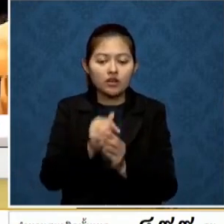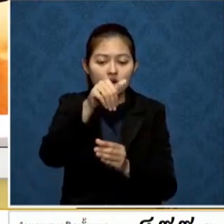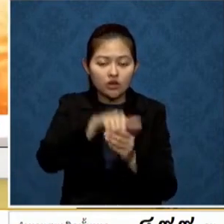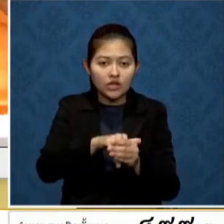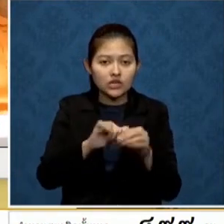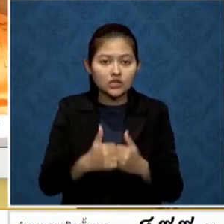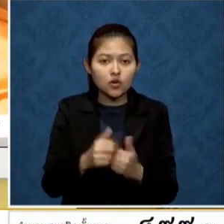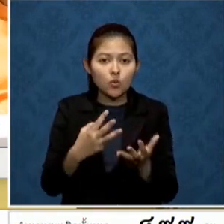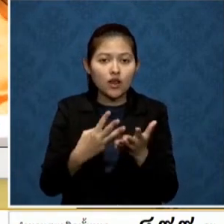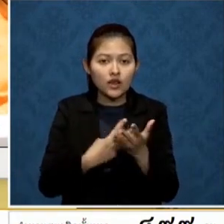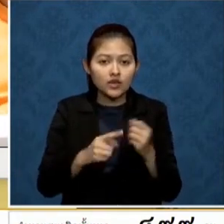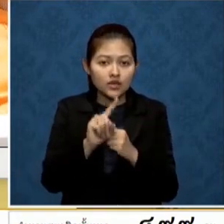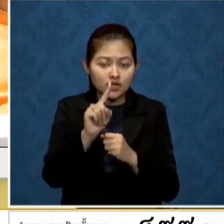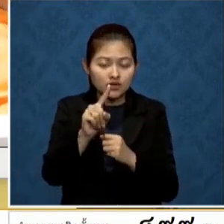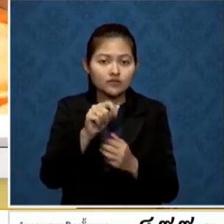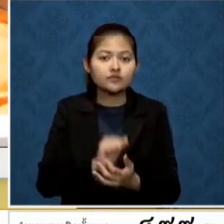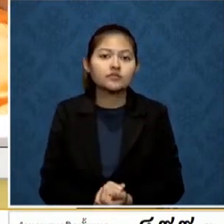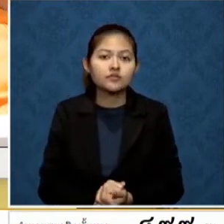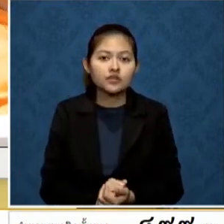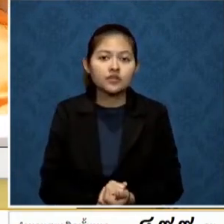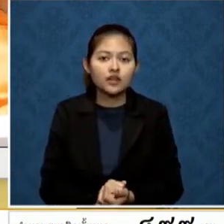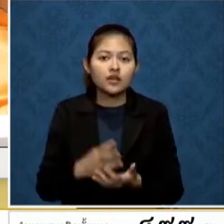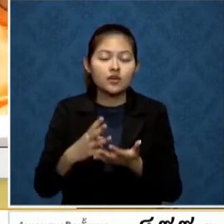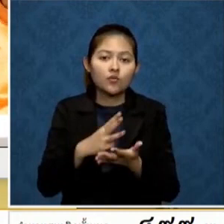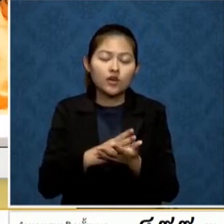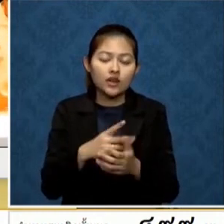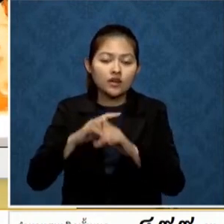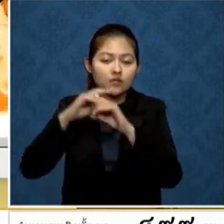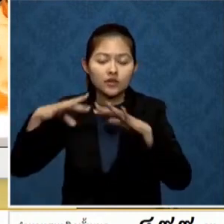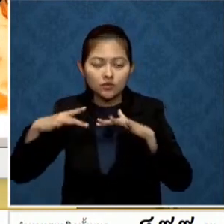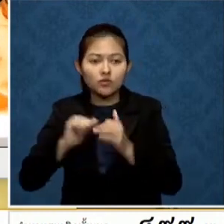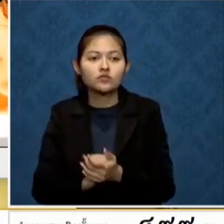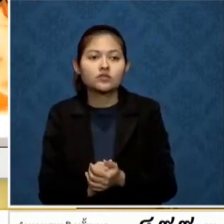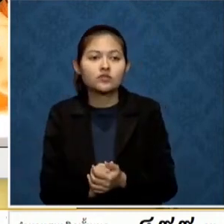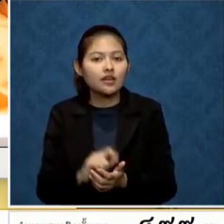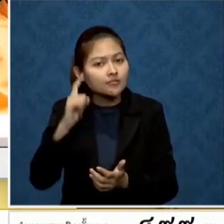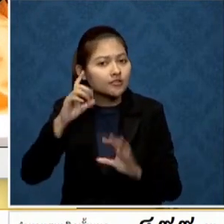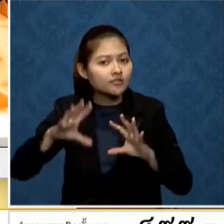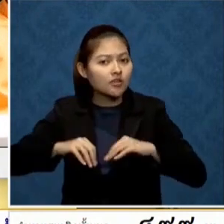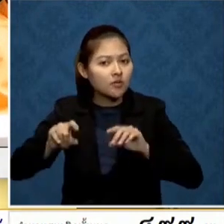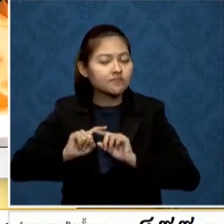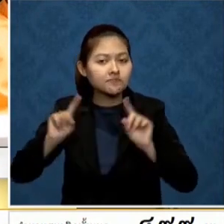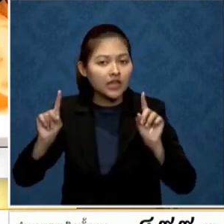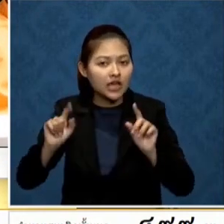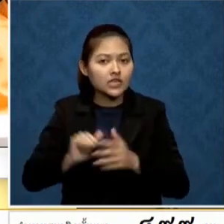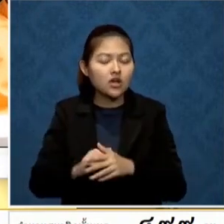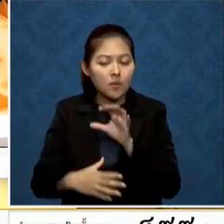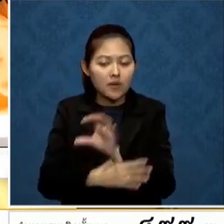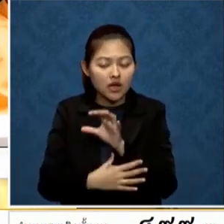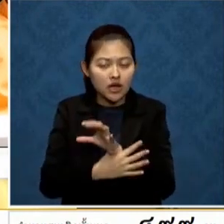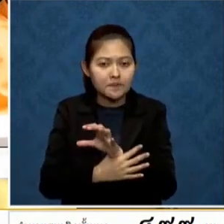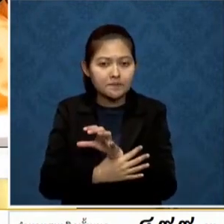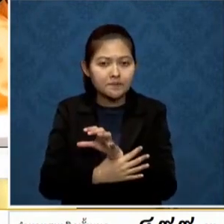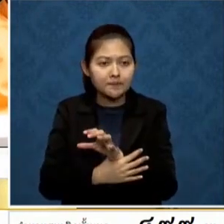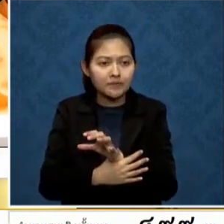ลงมติในวาระที่1นะครับดังนั้นถ้าท่านจะลงมติคัดค้านท่านกำลังจะบอกว่าท่านไม่เห็นด้วยที่เราจะมีข้อบังคับ